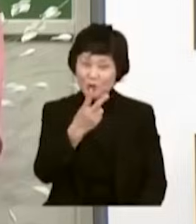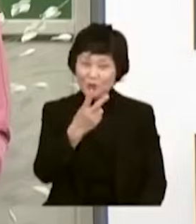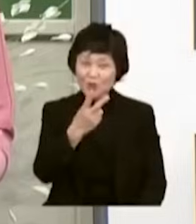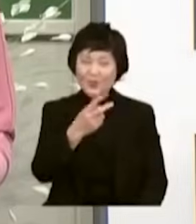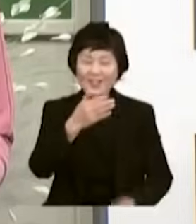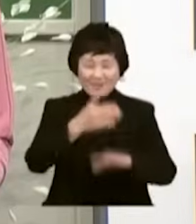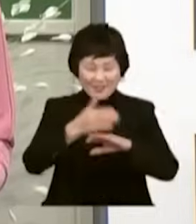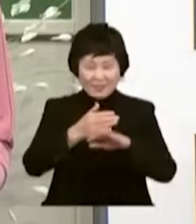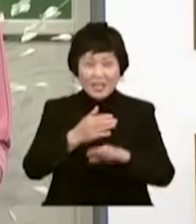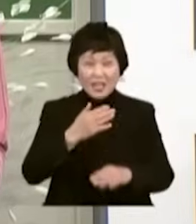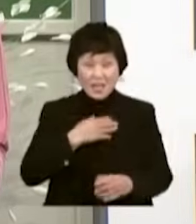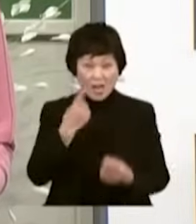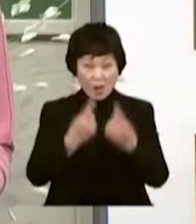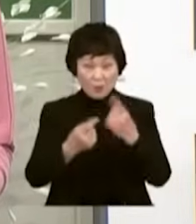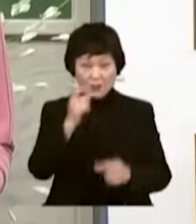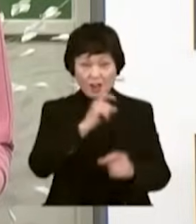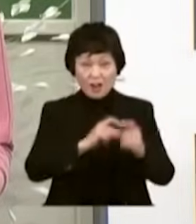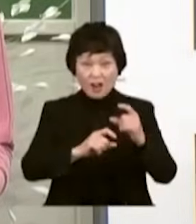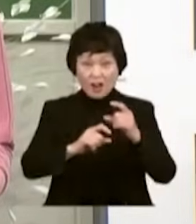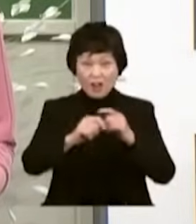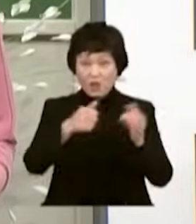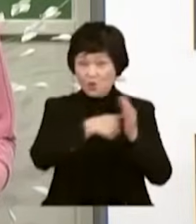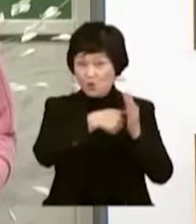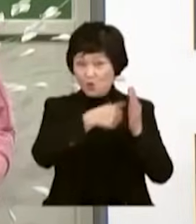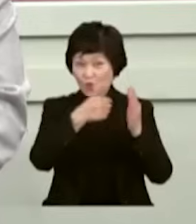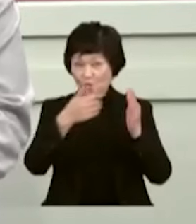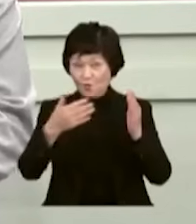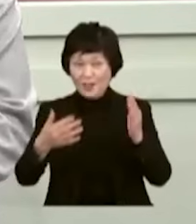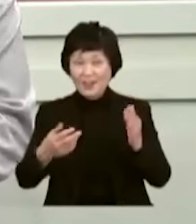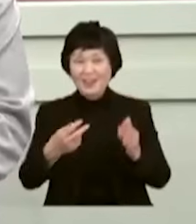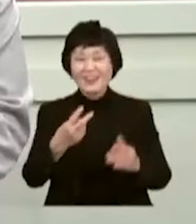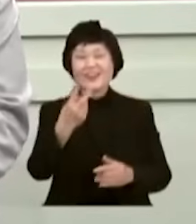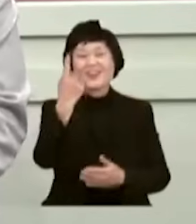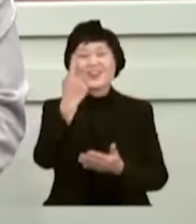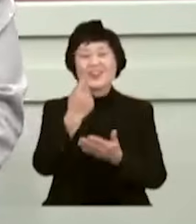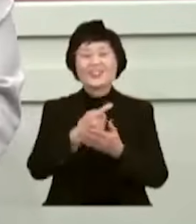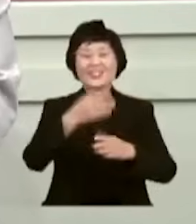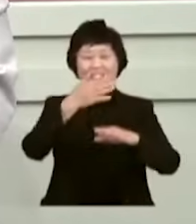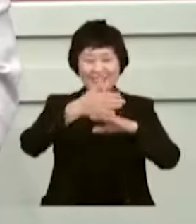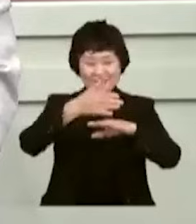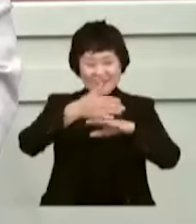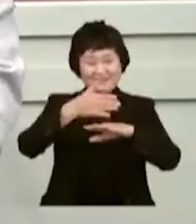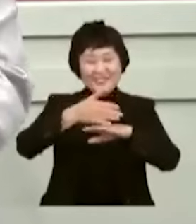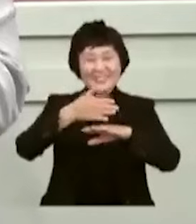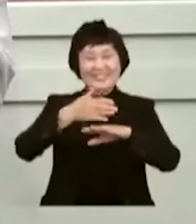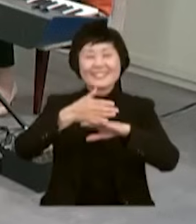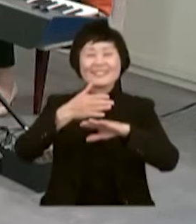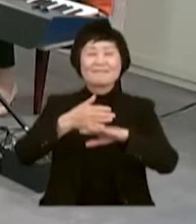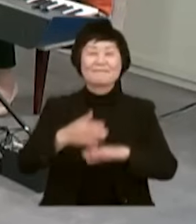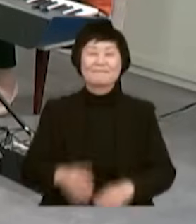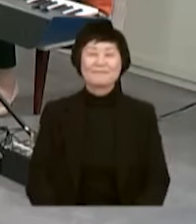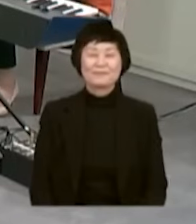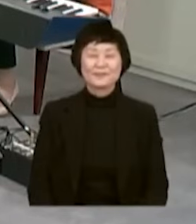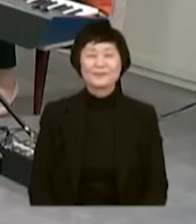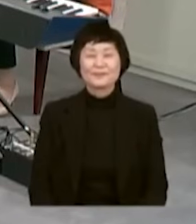유명했어. 나와주셔서 감사합니다. 감사합니다. 감사합니다. 고맙습니다. 네, 네. 감사합니다. 네.